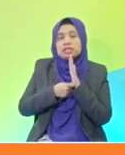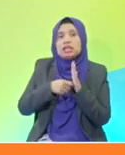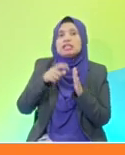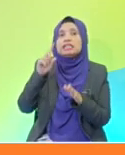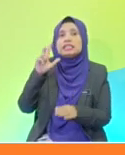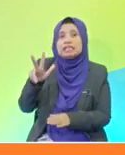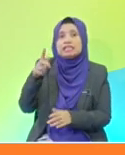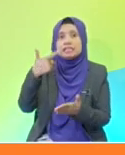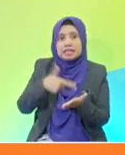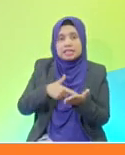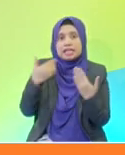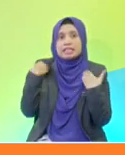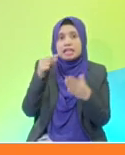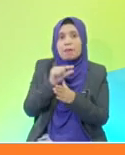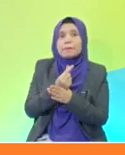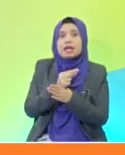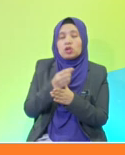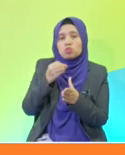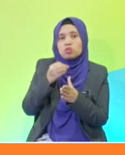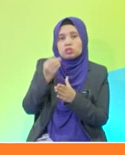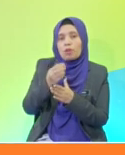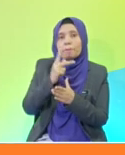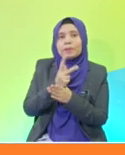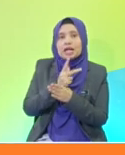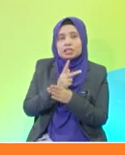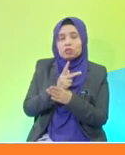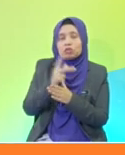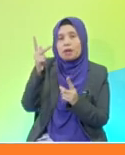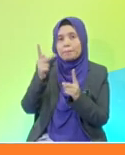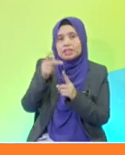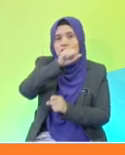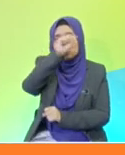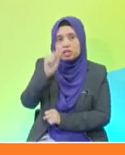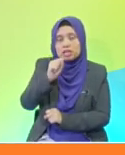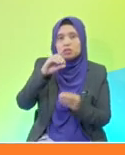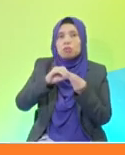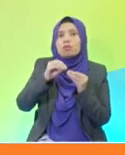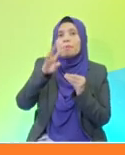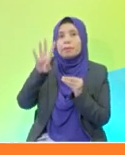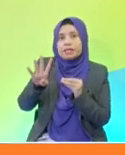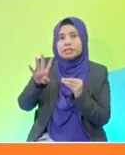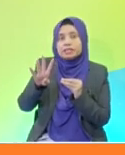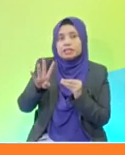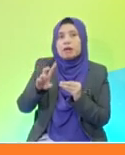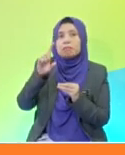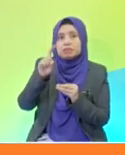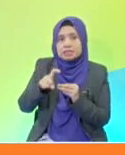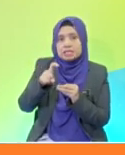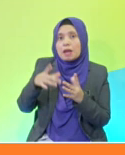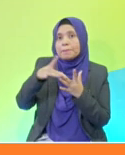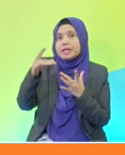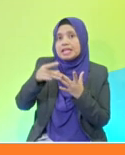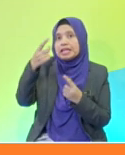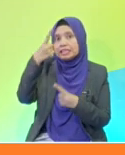lagi merupakan pengganggu ataupun pengacau kepada soalan yang keempat calon-calon hendaklah memilih